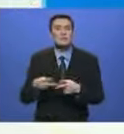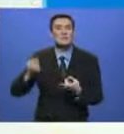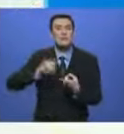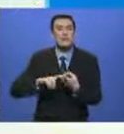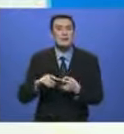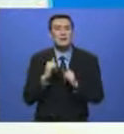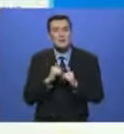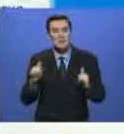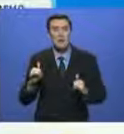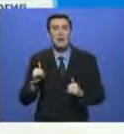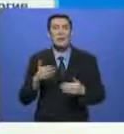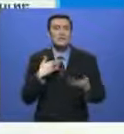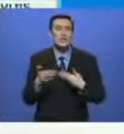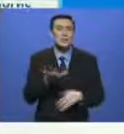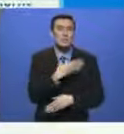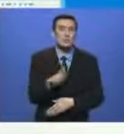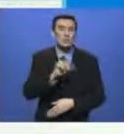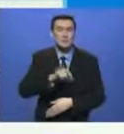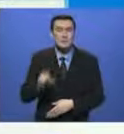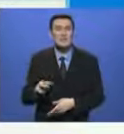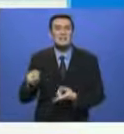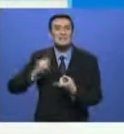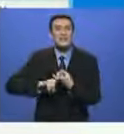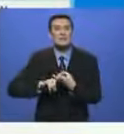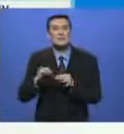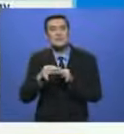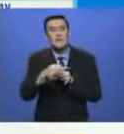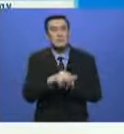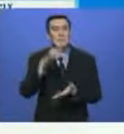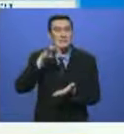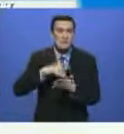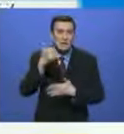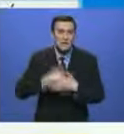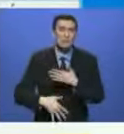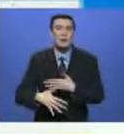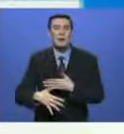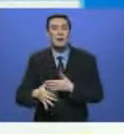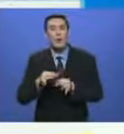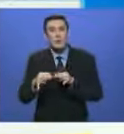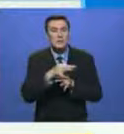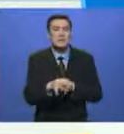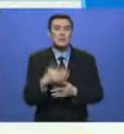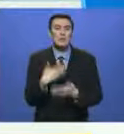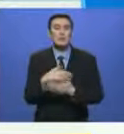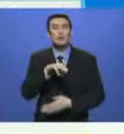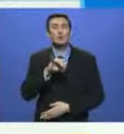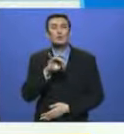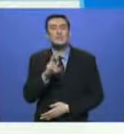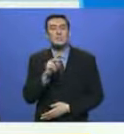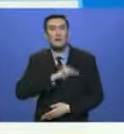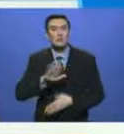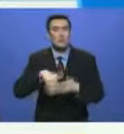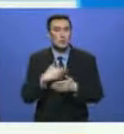экономики, это общение людей между собой, связь регионов с центрами, контакты между областями. К примеру, Турксиб работает